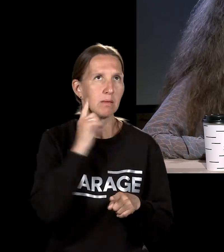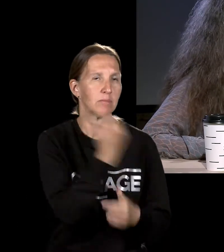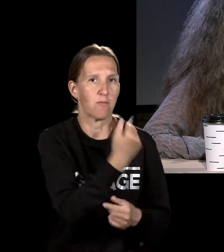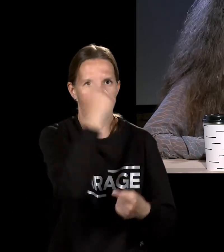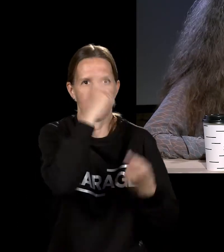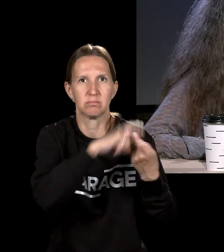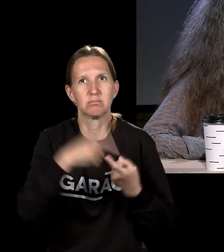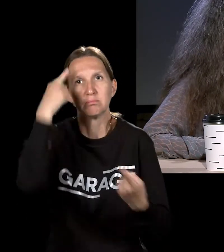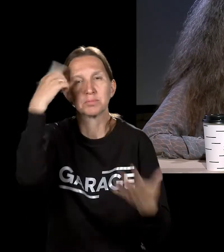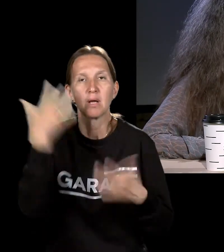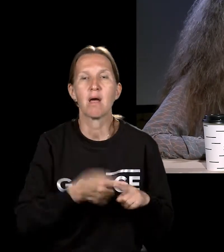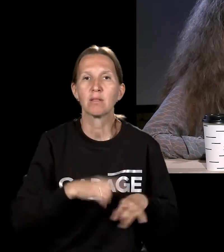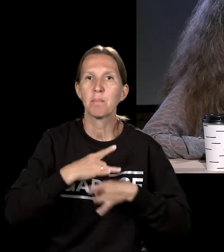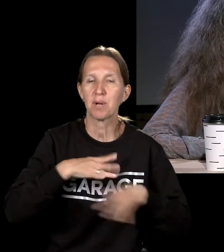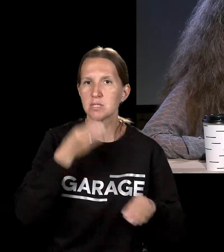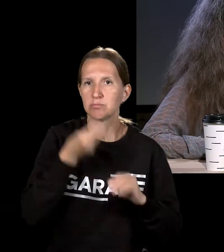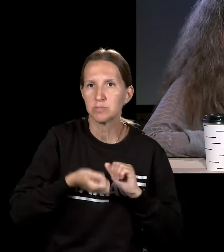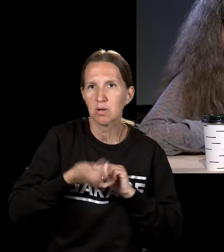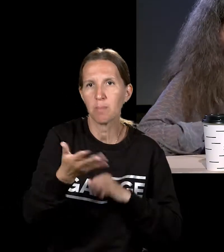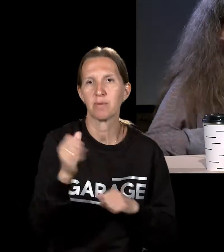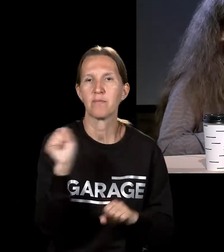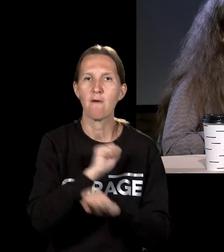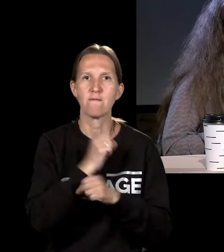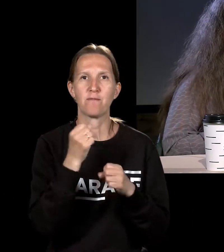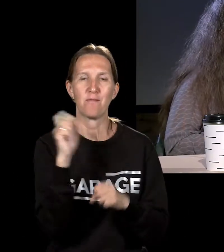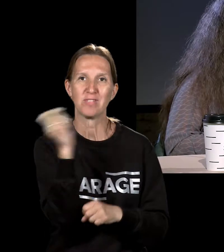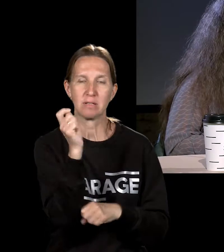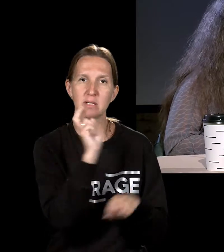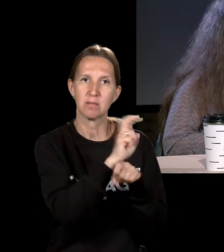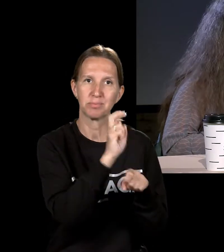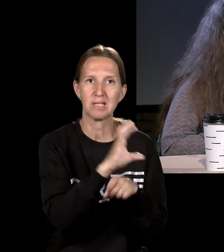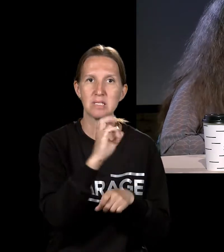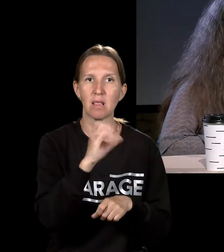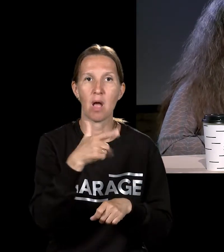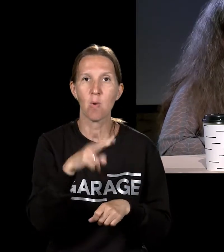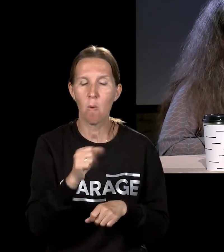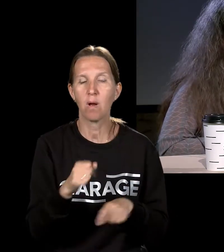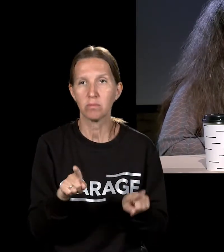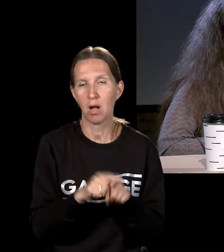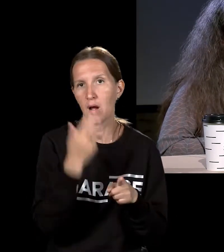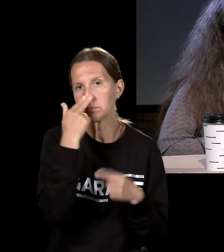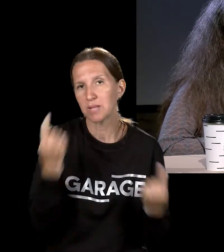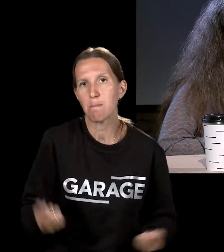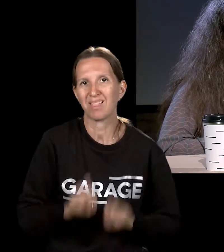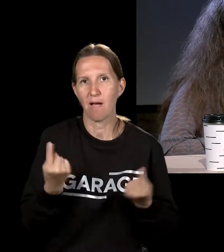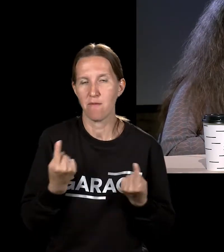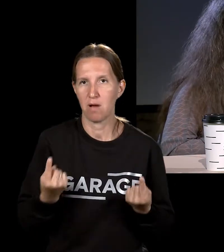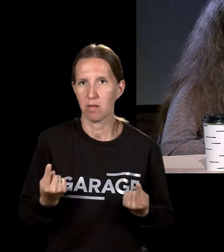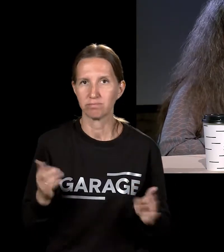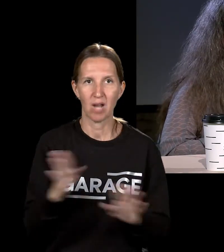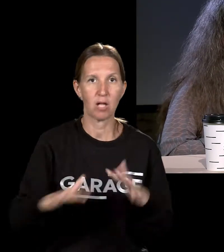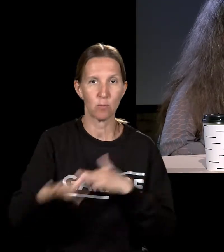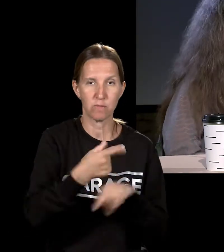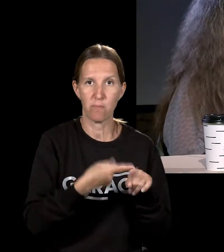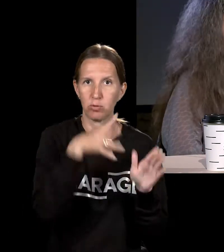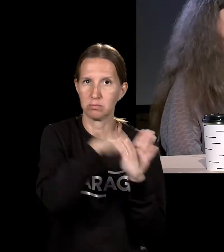это праздничные трапезы, это какой-то поход в синагогу, это вот эта вся как бы такая немножко душная бытовая атмосфера, с которой